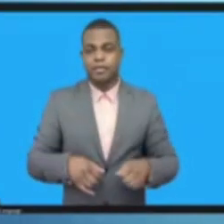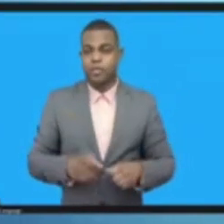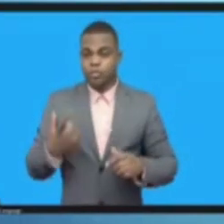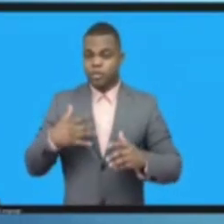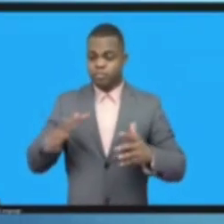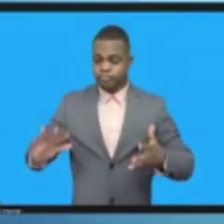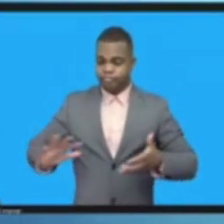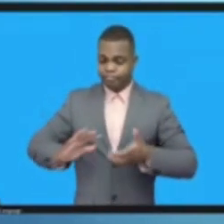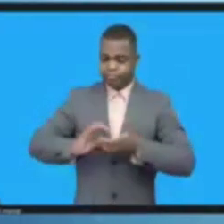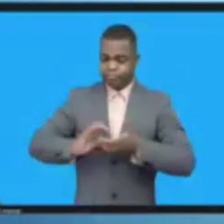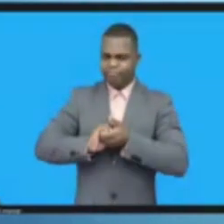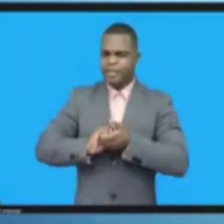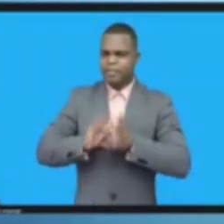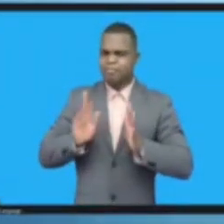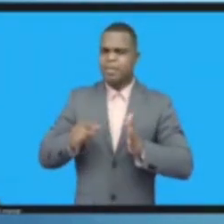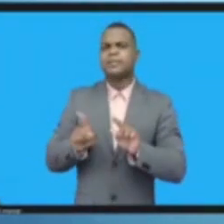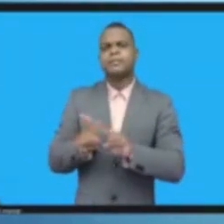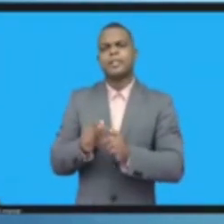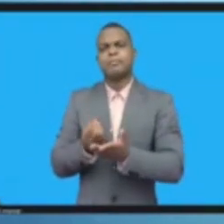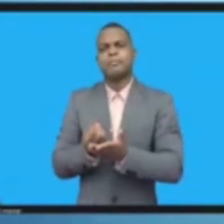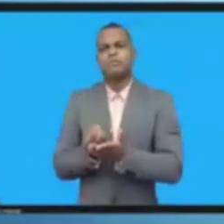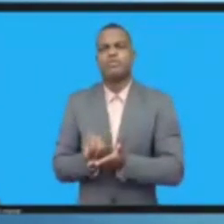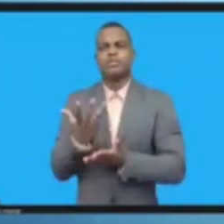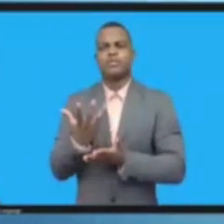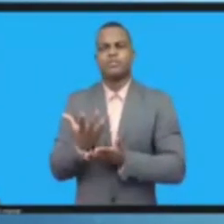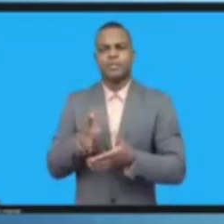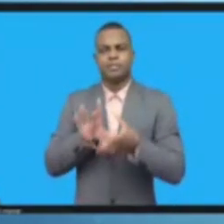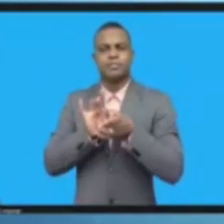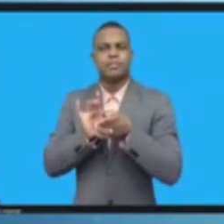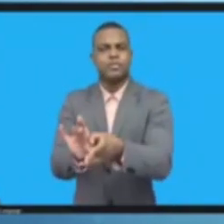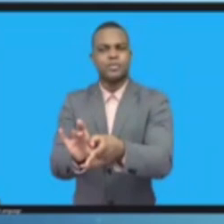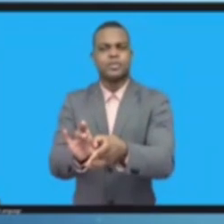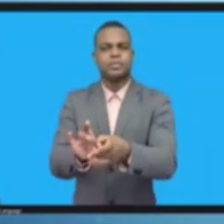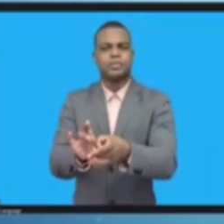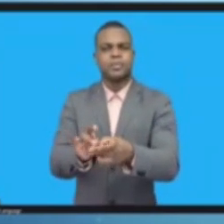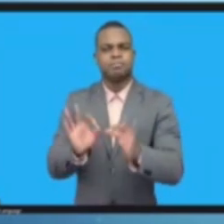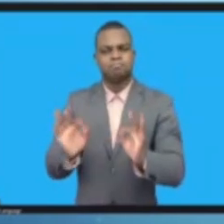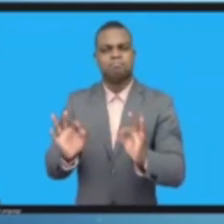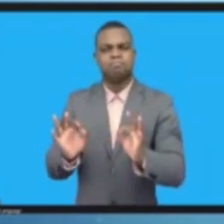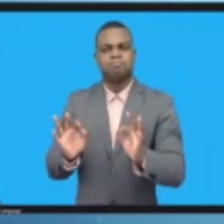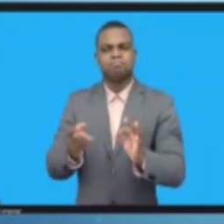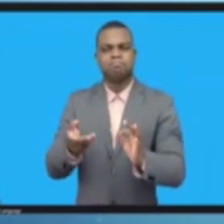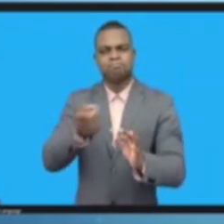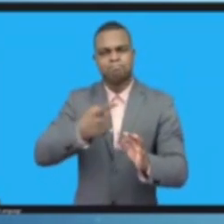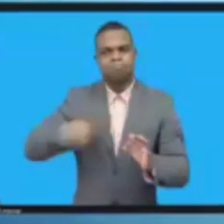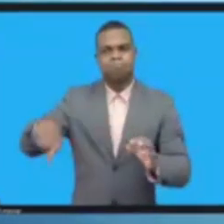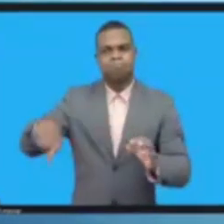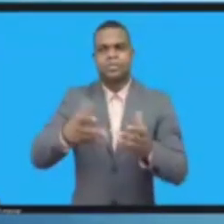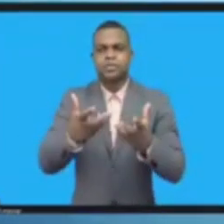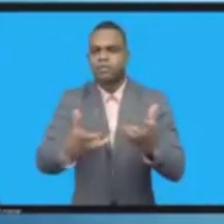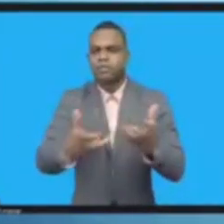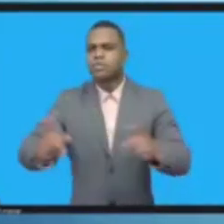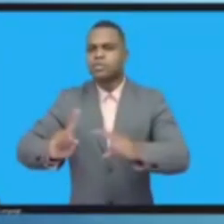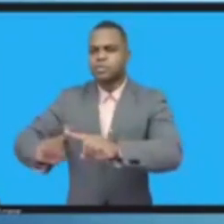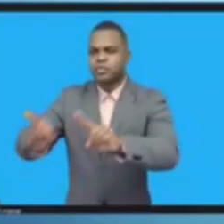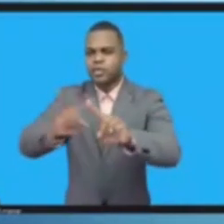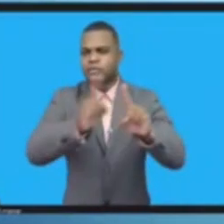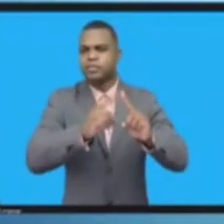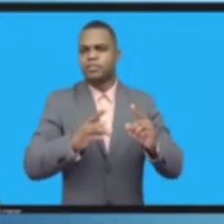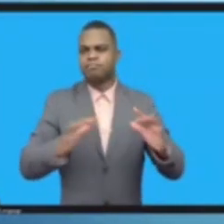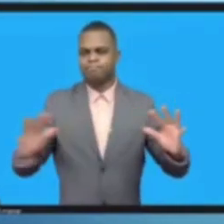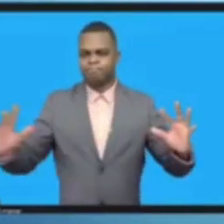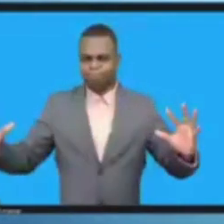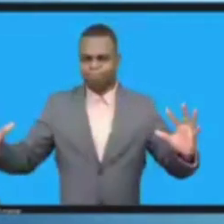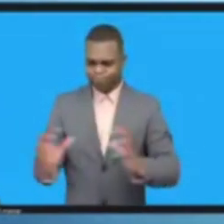une connectivité durable, pertinente, abordable, et ainsi réaliser